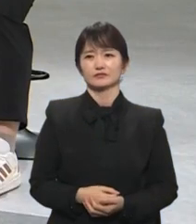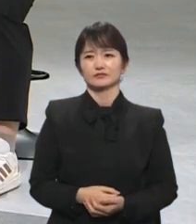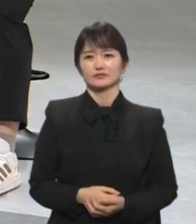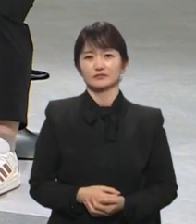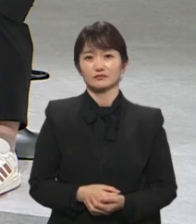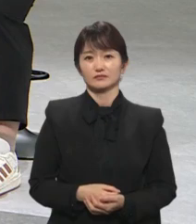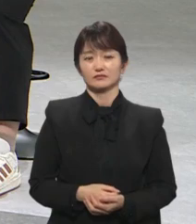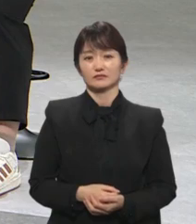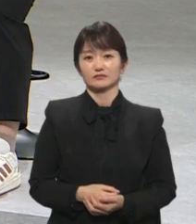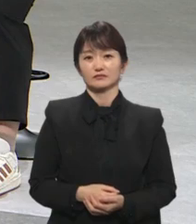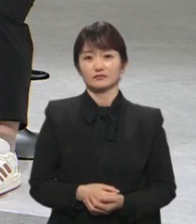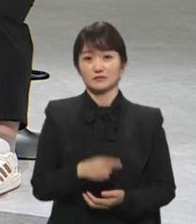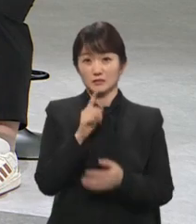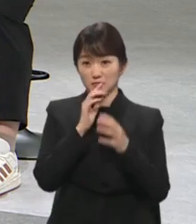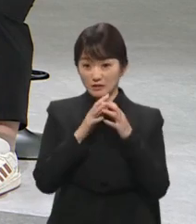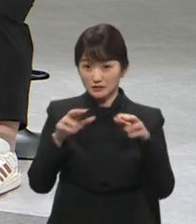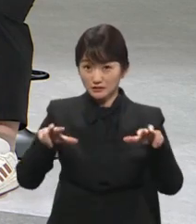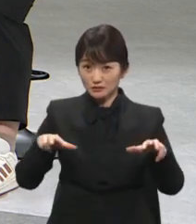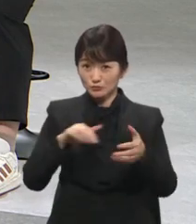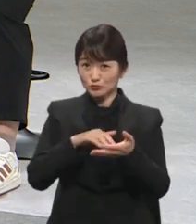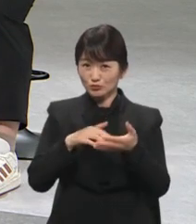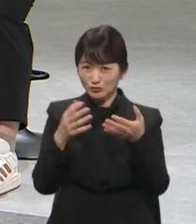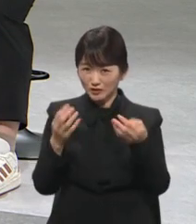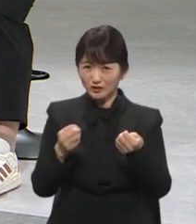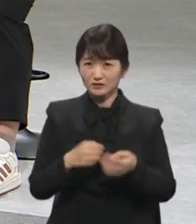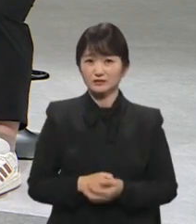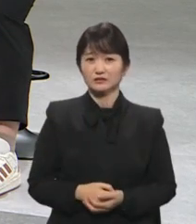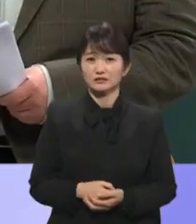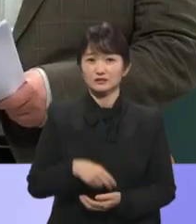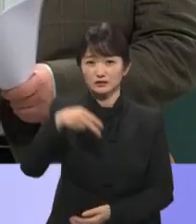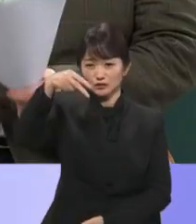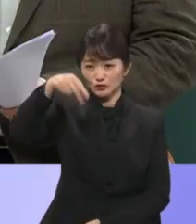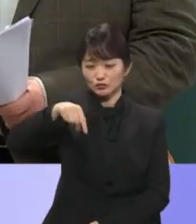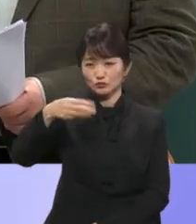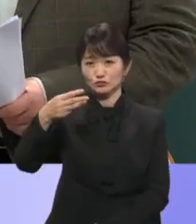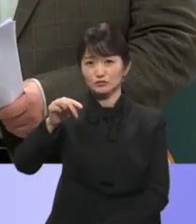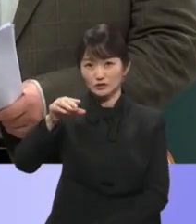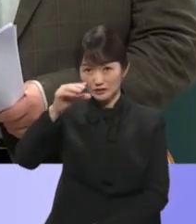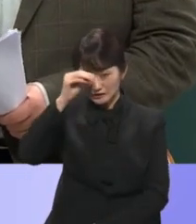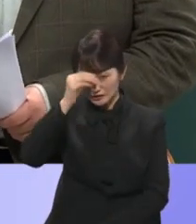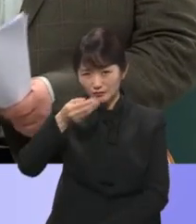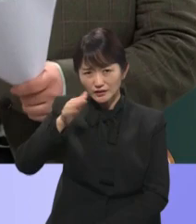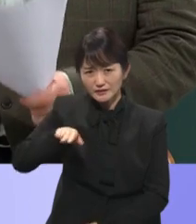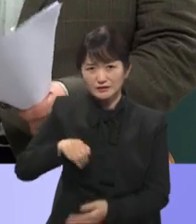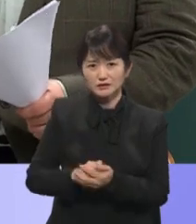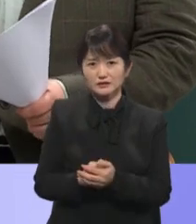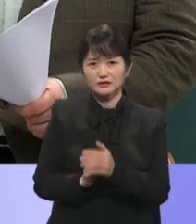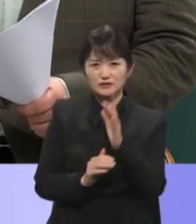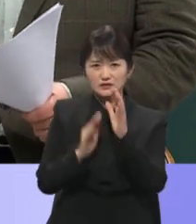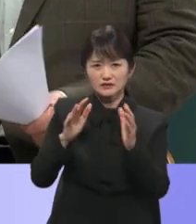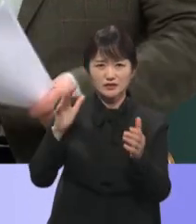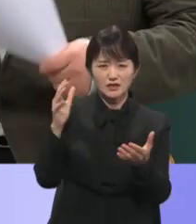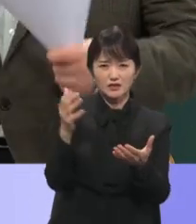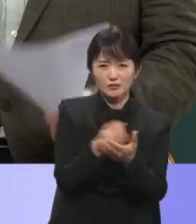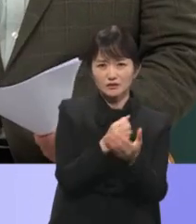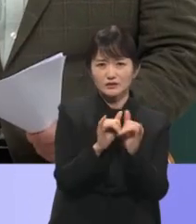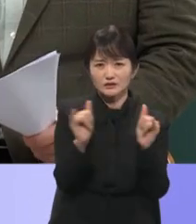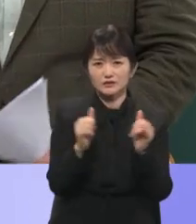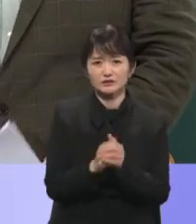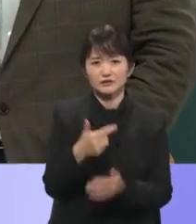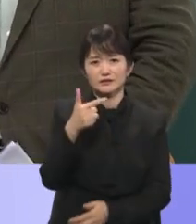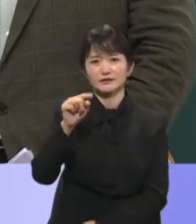상황이죠네 습니까 뉴트리아네 맞습니다 수가를 담긴 했는데 생태의 포식자로서 요즘에 낙동강에